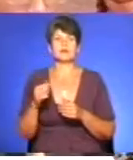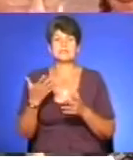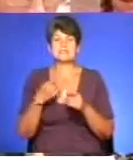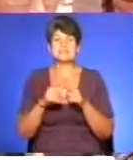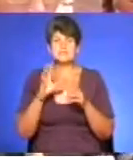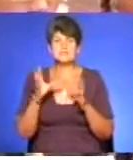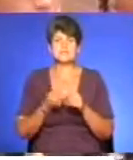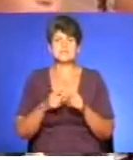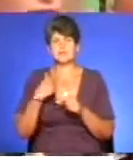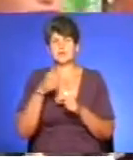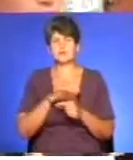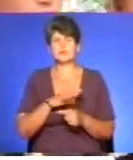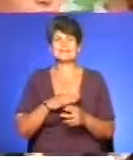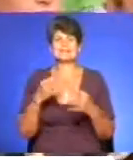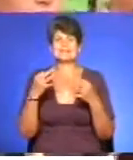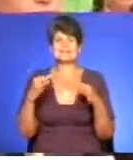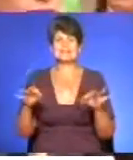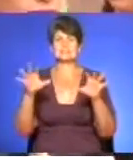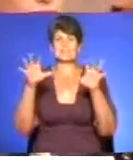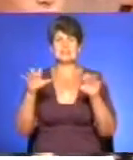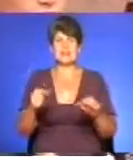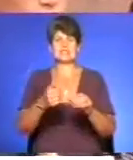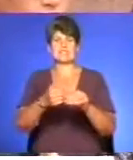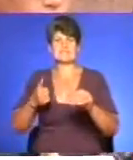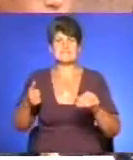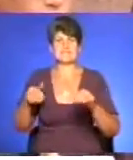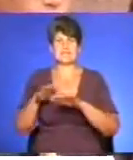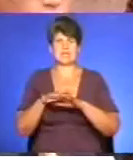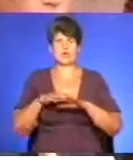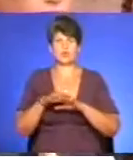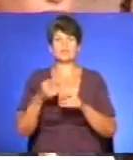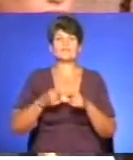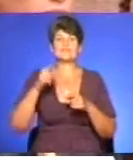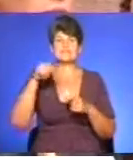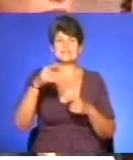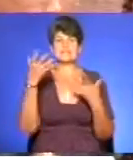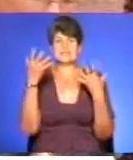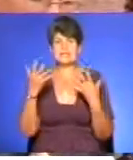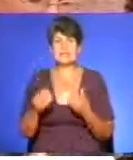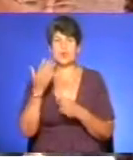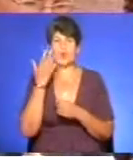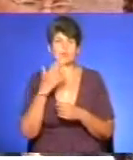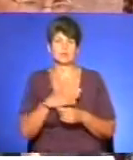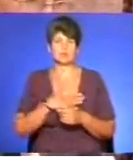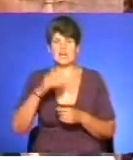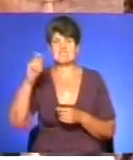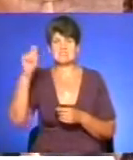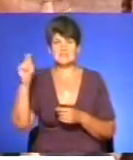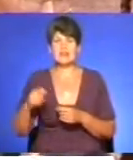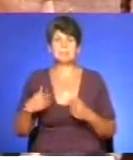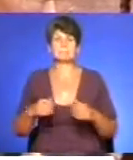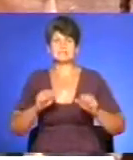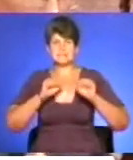зводилася до незалежності влади від народу. І саме в ці дні, коли в нас війна, коли ми